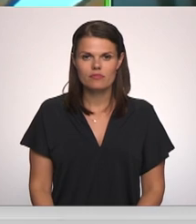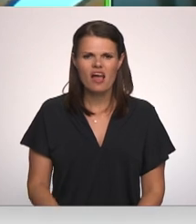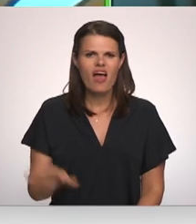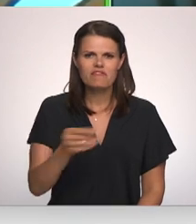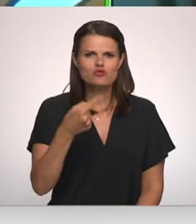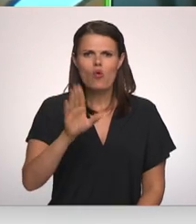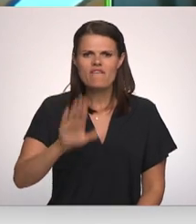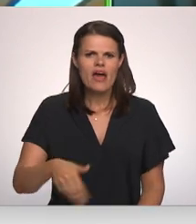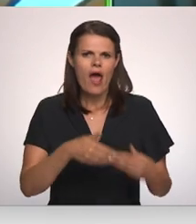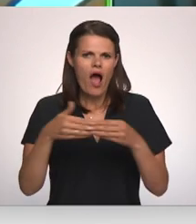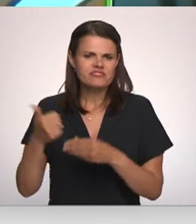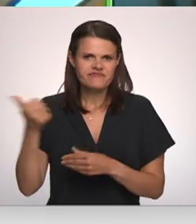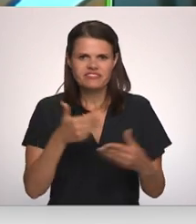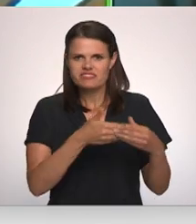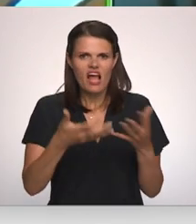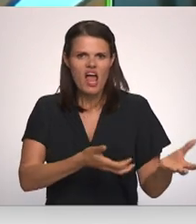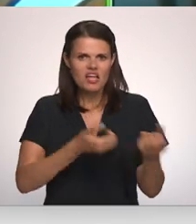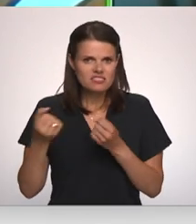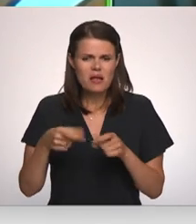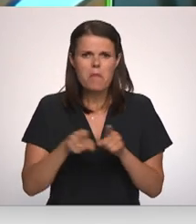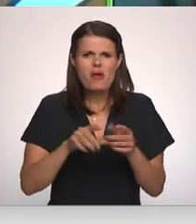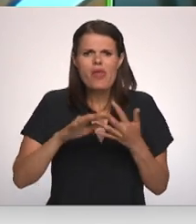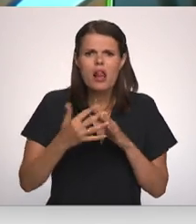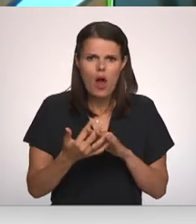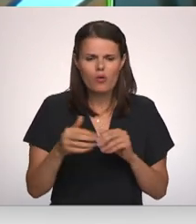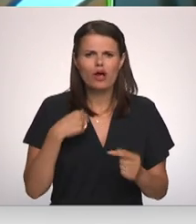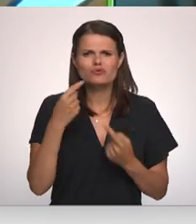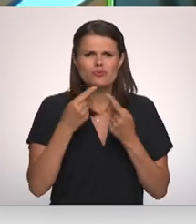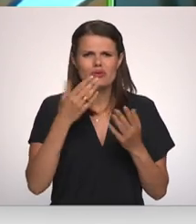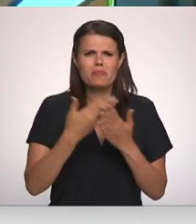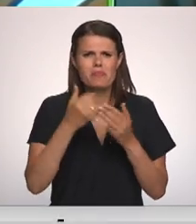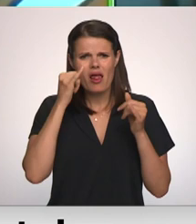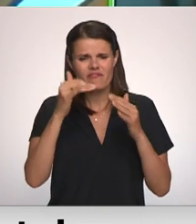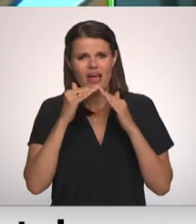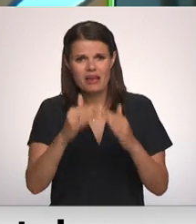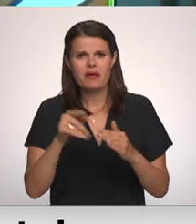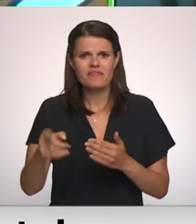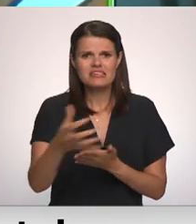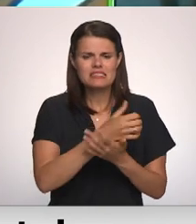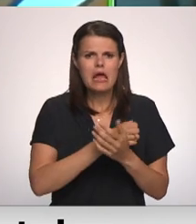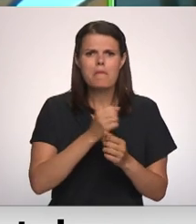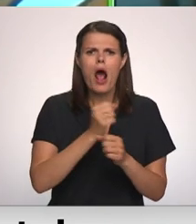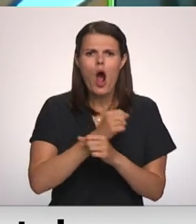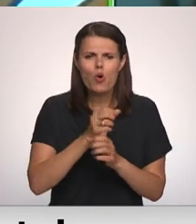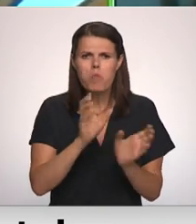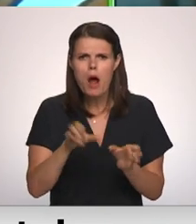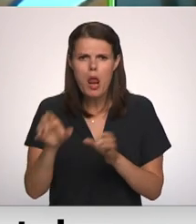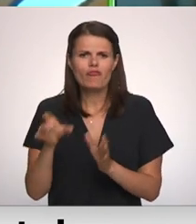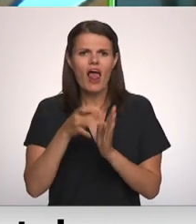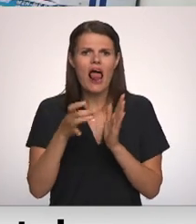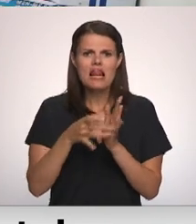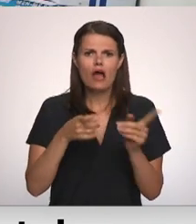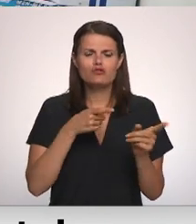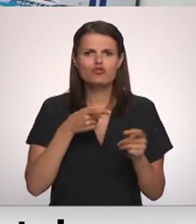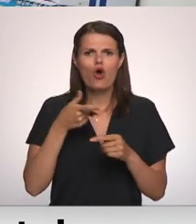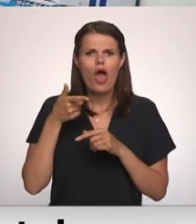Visu, ko varēja aiznest, viņi ir aiznesuši. Pat laukos. Es runāju par fermeriem. Viņi savākuši akumulātors, elektroinstrumentus. Kad